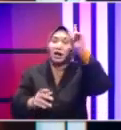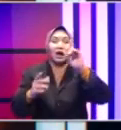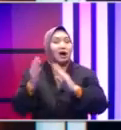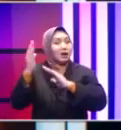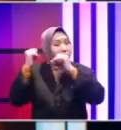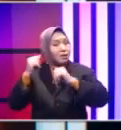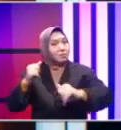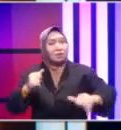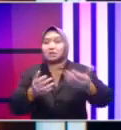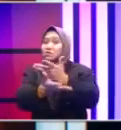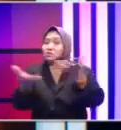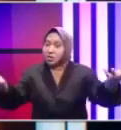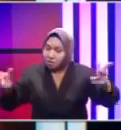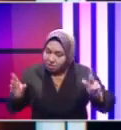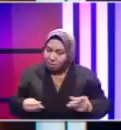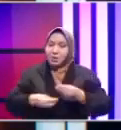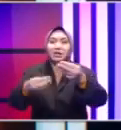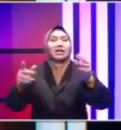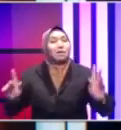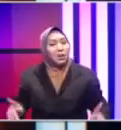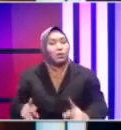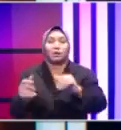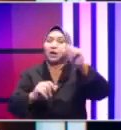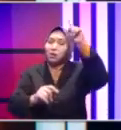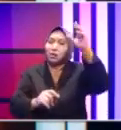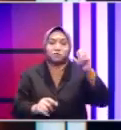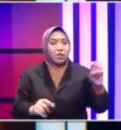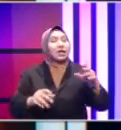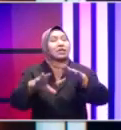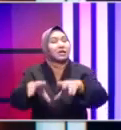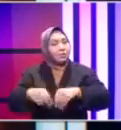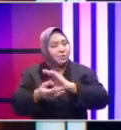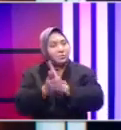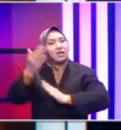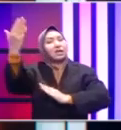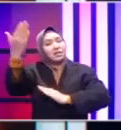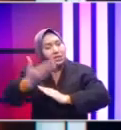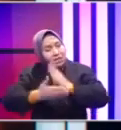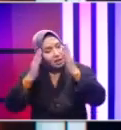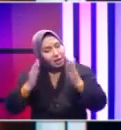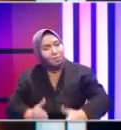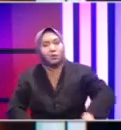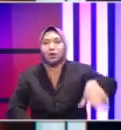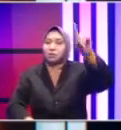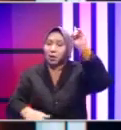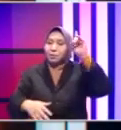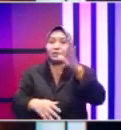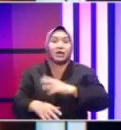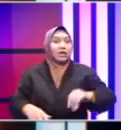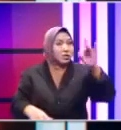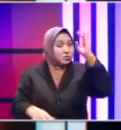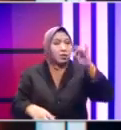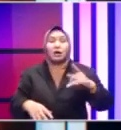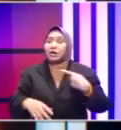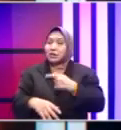tonton juga dikurniakan peluang oleh Allah Subhanahu ta'ala untuk diterima sebagai tetamu sebagai dhuyufurrahman Insya Allah pada hari ini kita